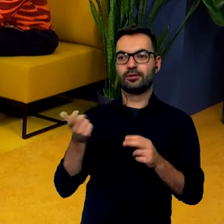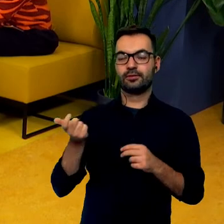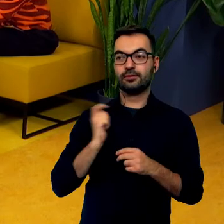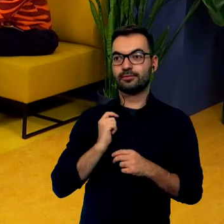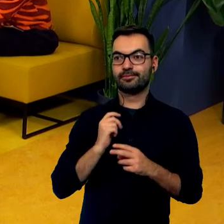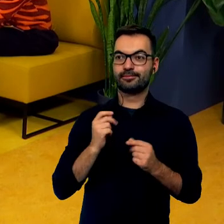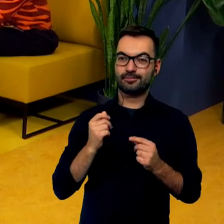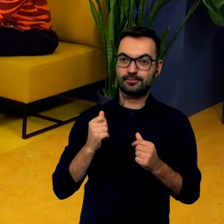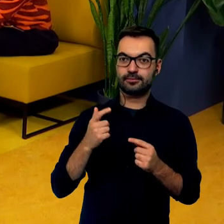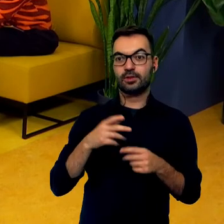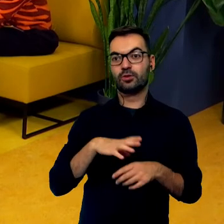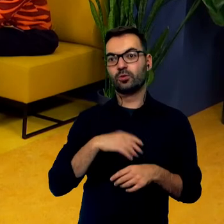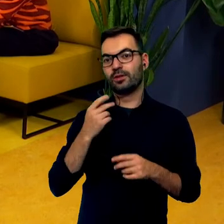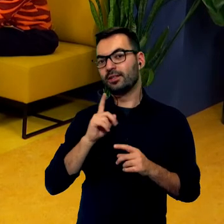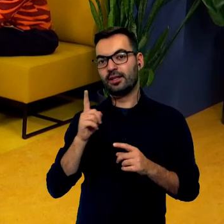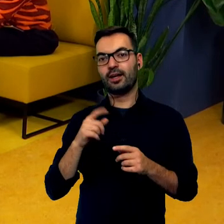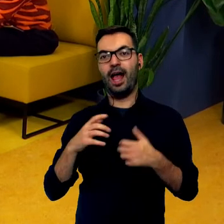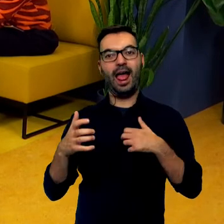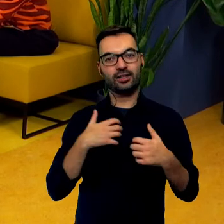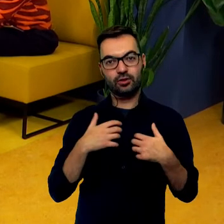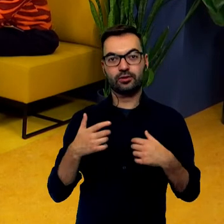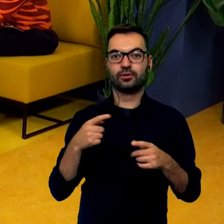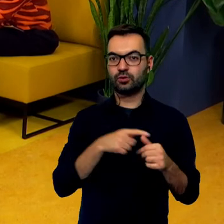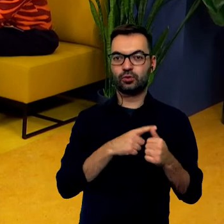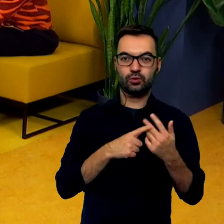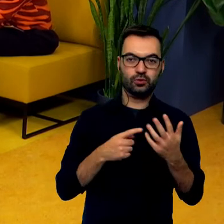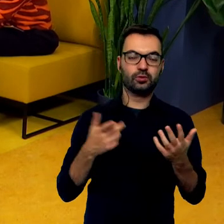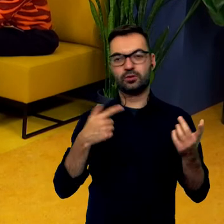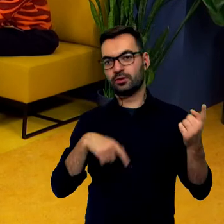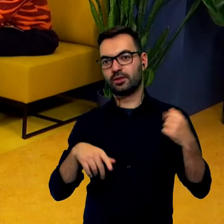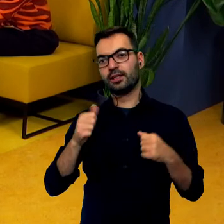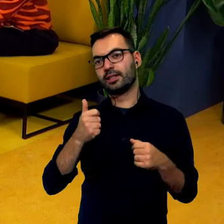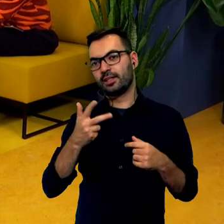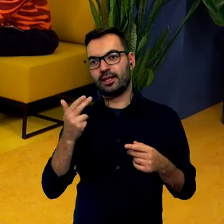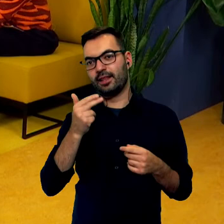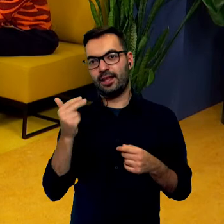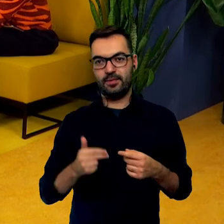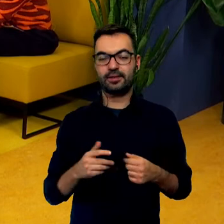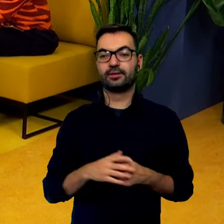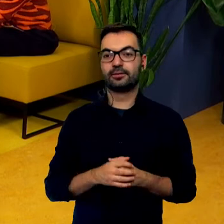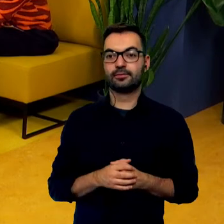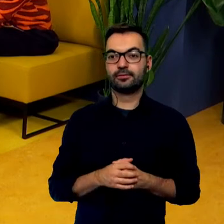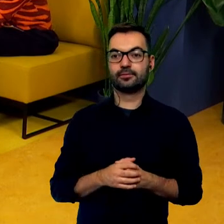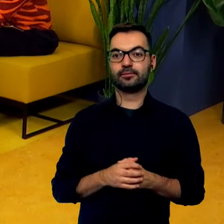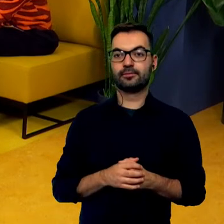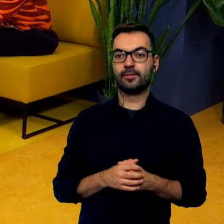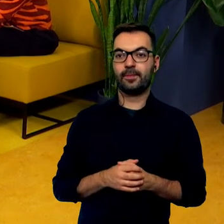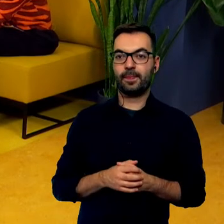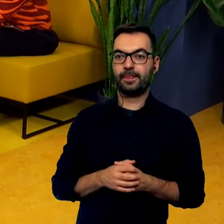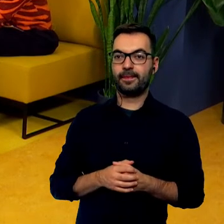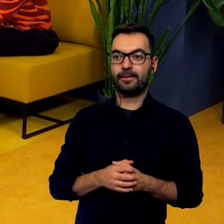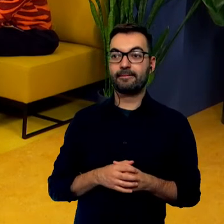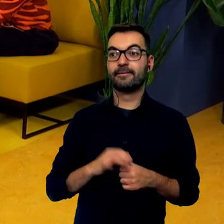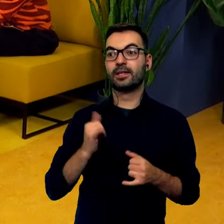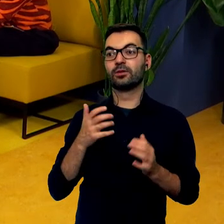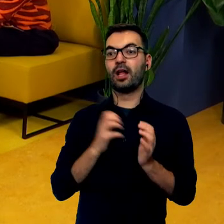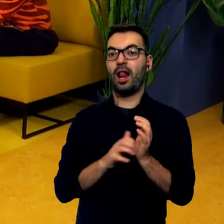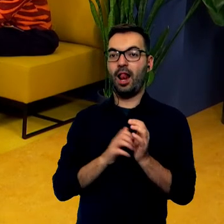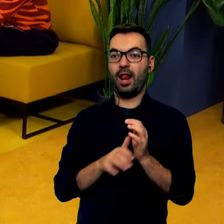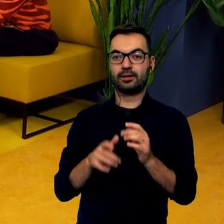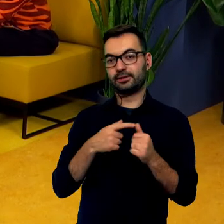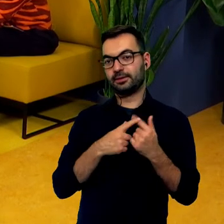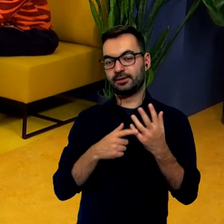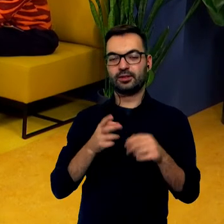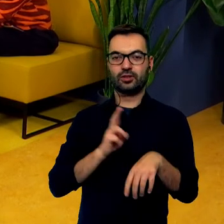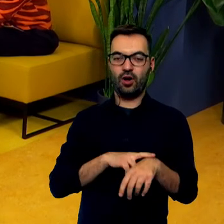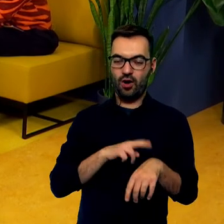mówi, duchowość to nie, aktorstwo i to, tamto i tak kilka tych tematów podał. Natomiast wiesz, kiedy już przegadaliśmy ileś